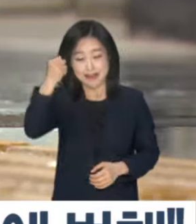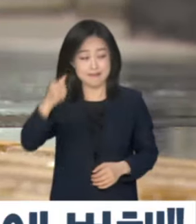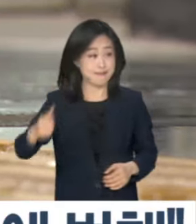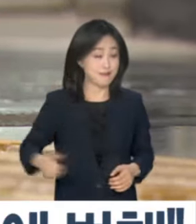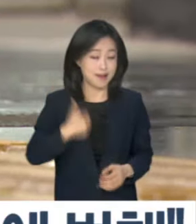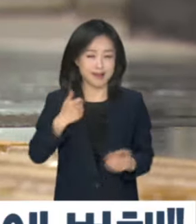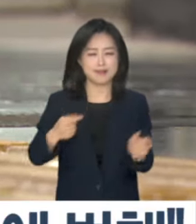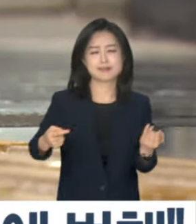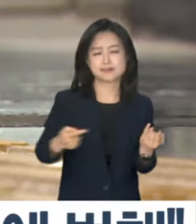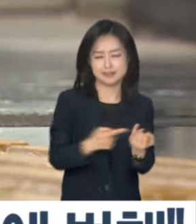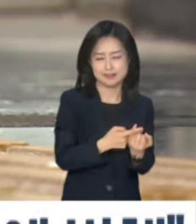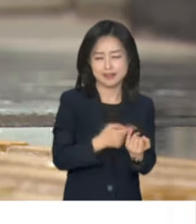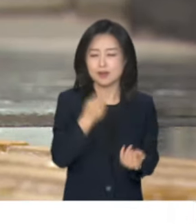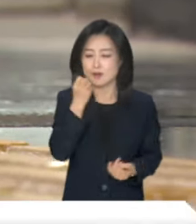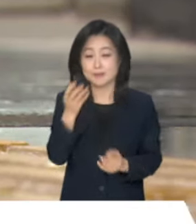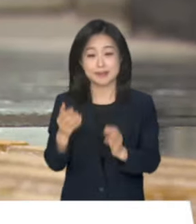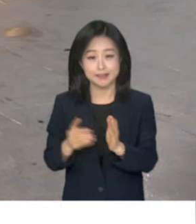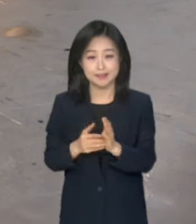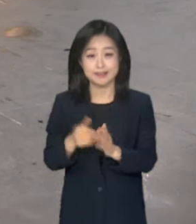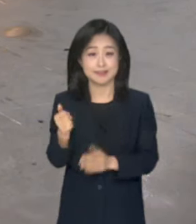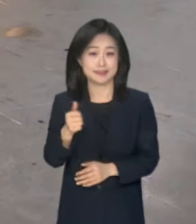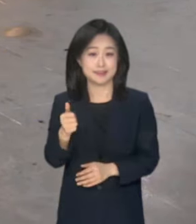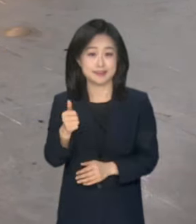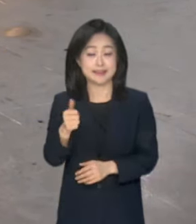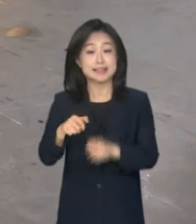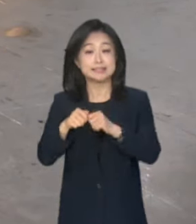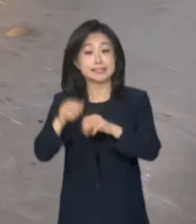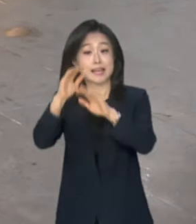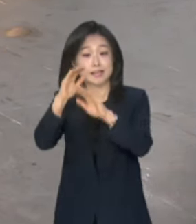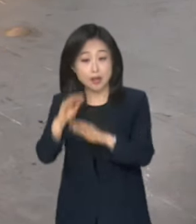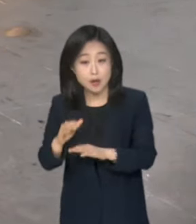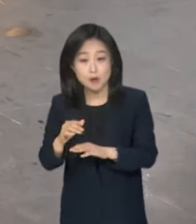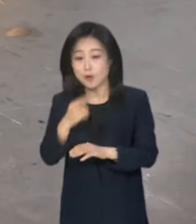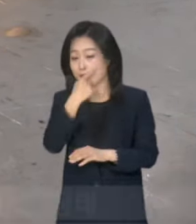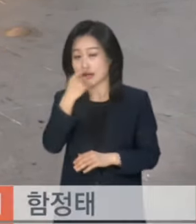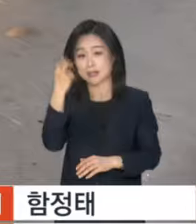범행했다고 진술했습니다. 경찰은 B씨를 상대로 자세한 사건 경위